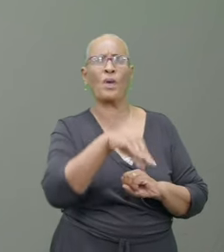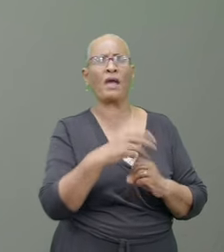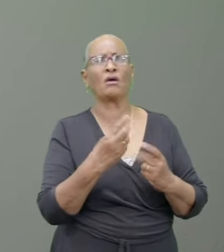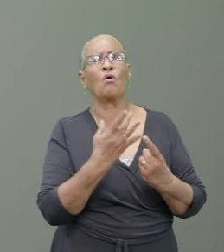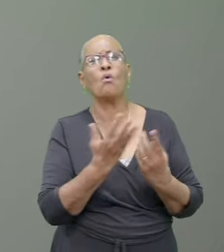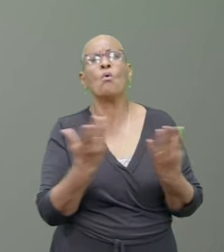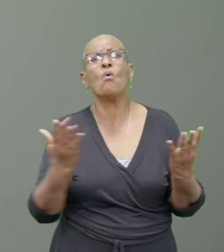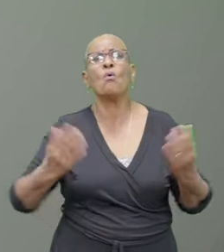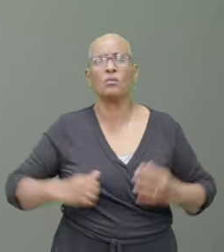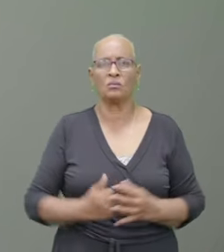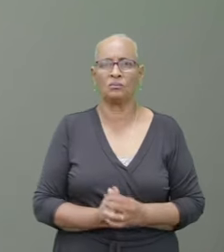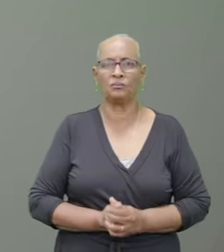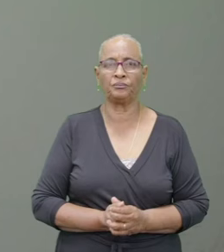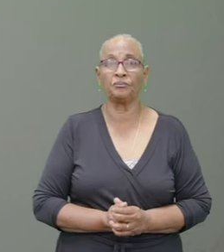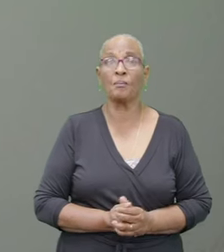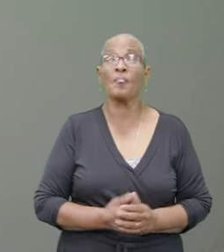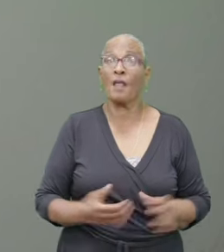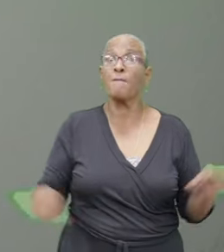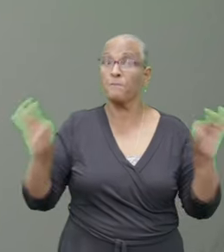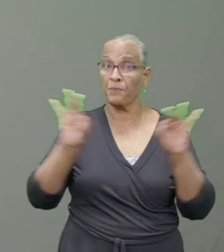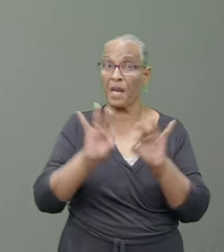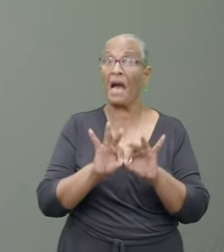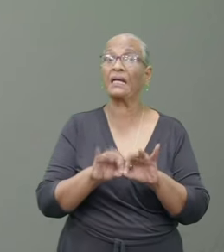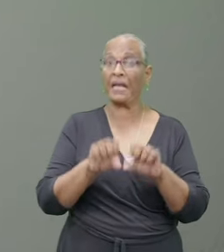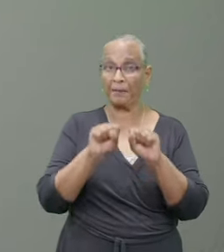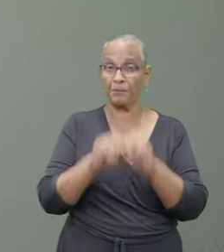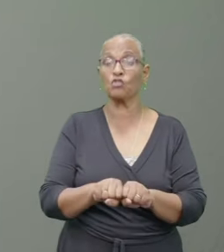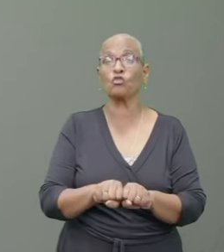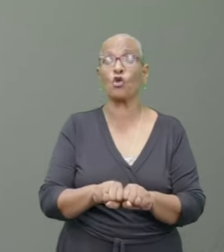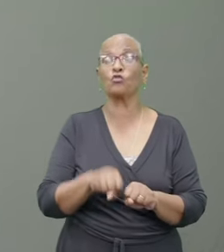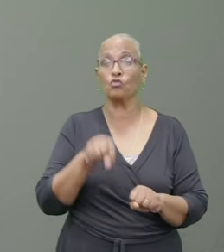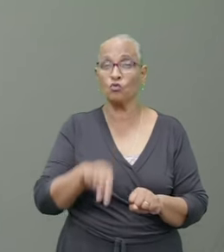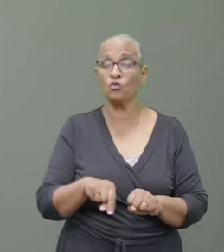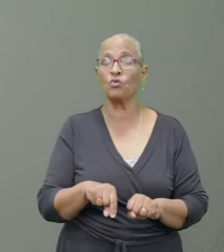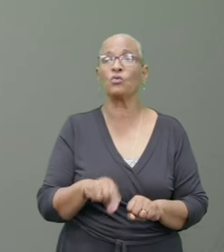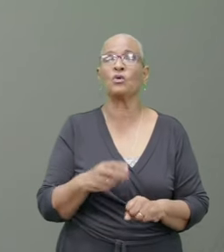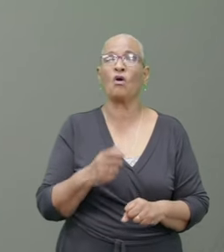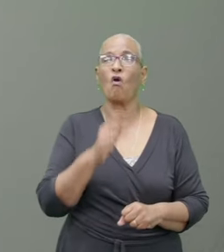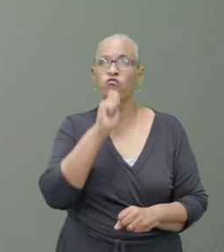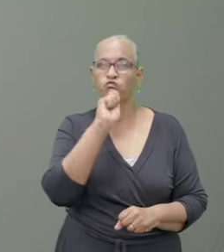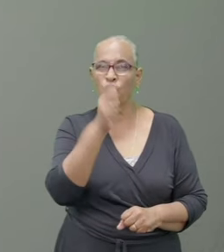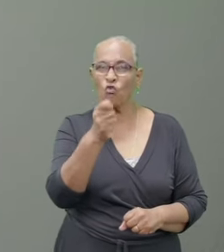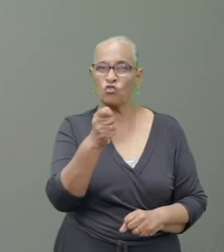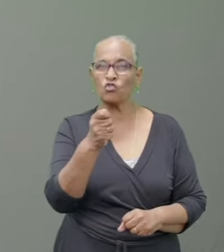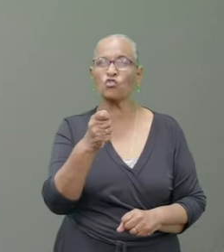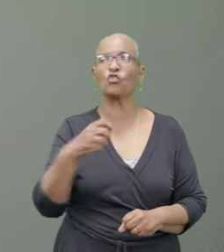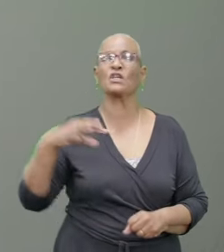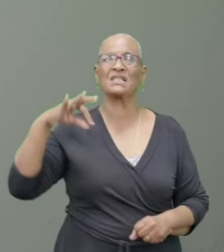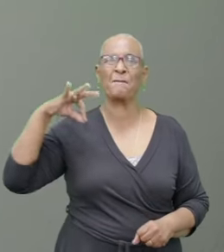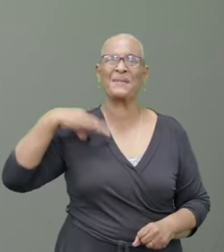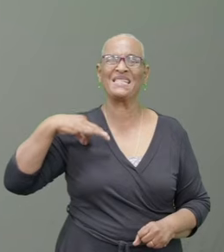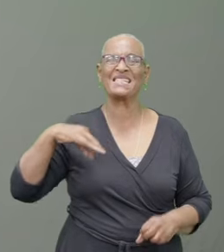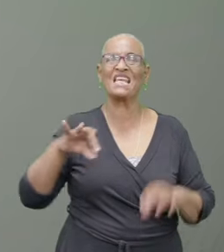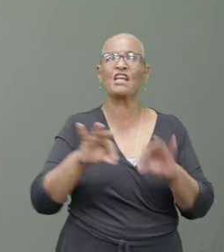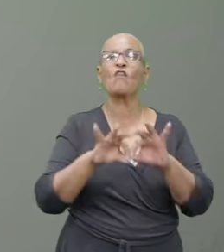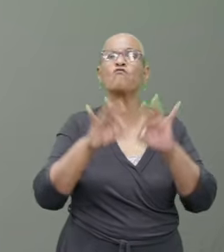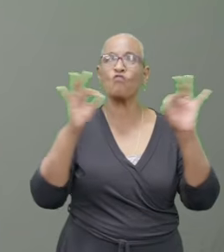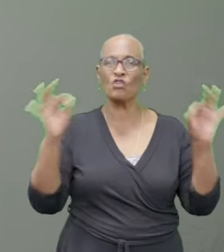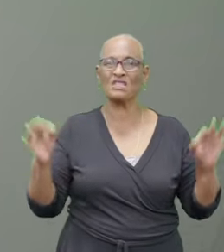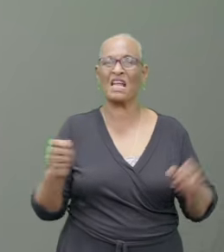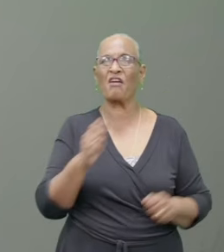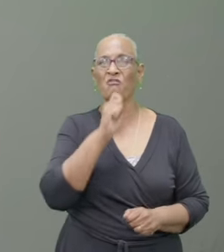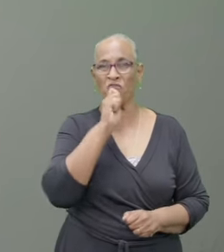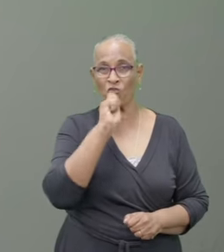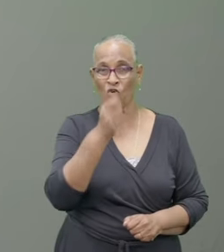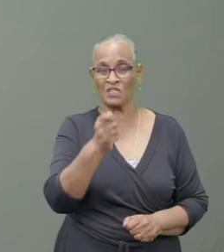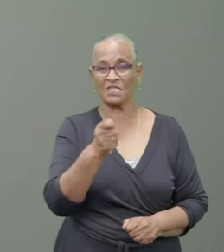regeringsvergadering een belangrijk besluit goedgekeurd. Dat is het raadsvoorstel van het ministerie van Volksgezondheid, waarbij tarieven